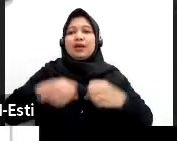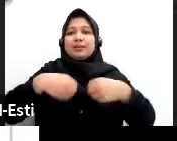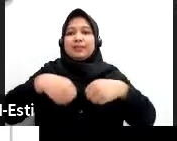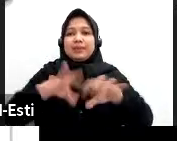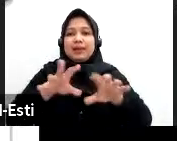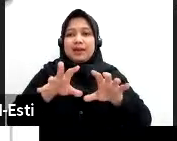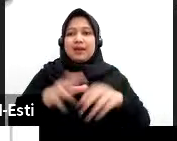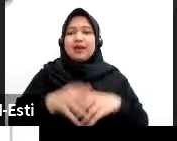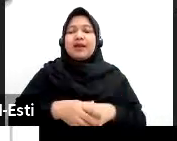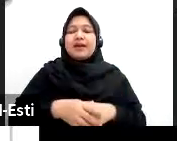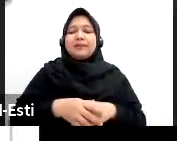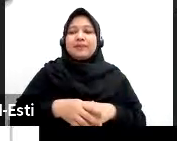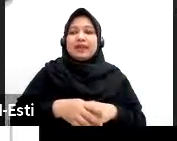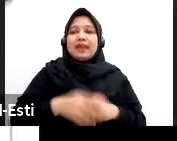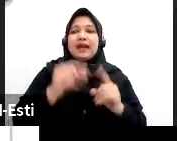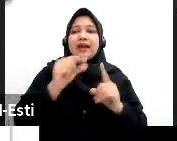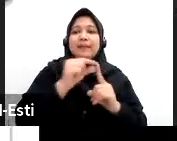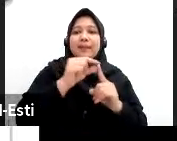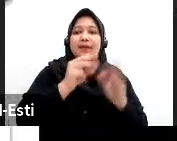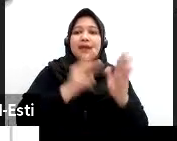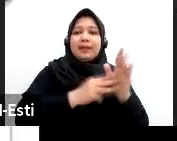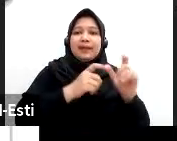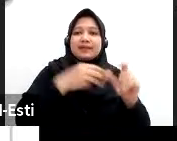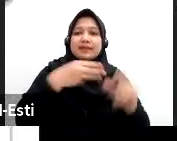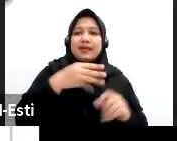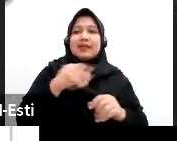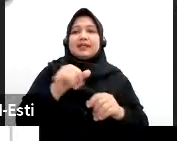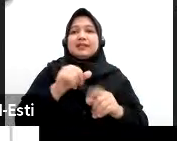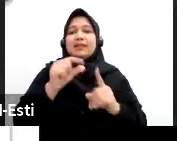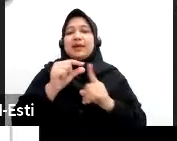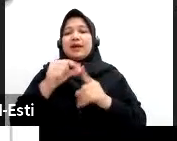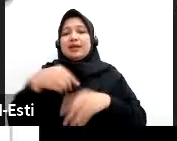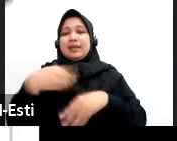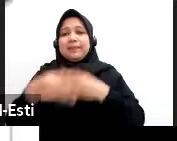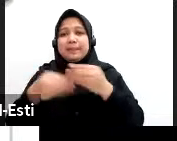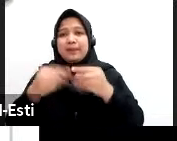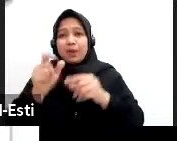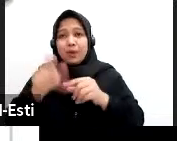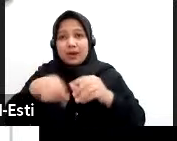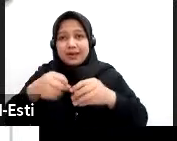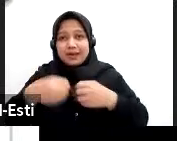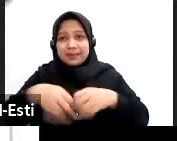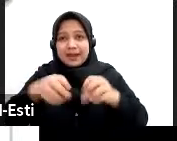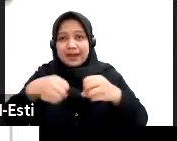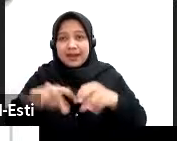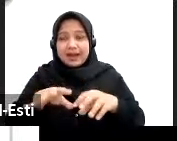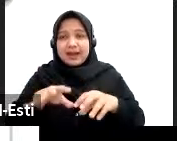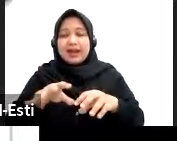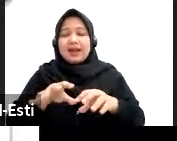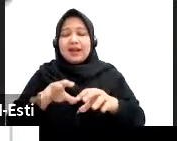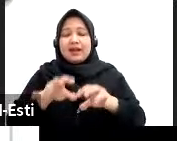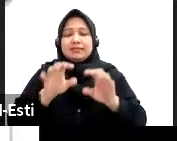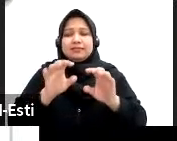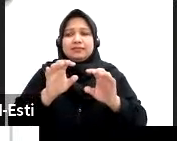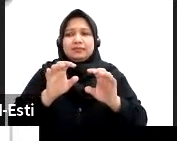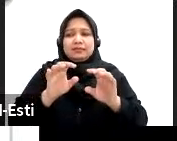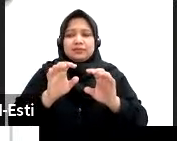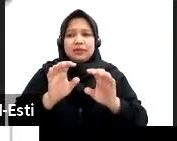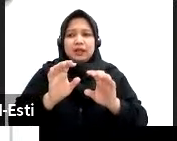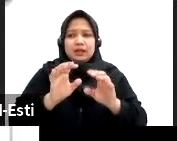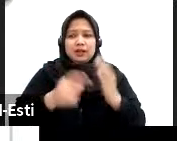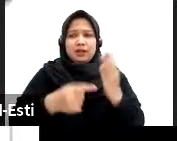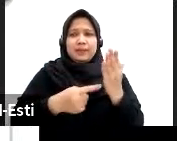dagang dan ppmc saya kira kalau dalam perdagangan akhlus merk Phoenix itu yang paling di